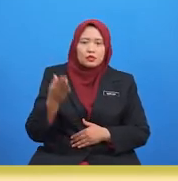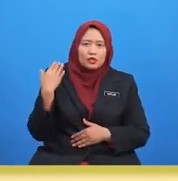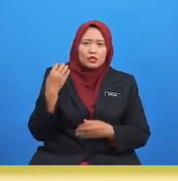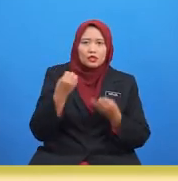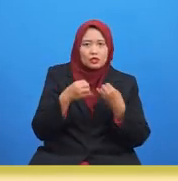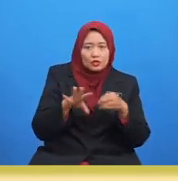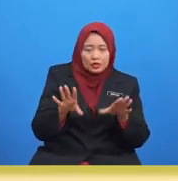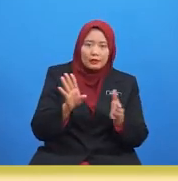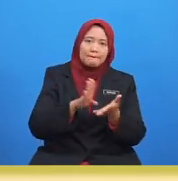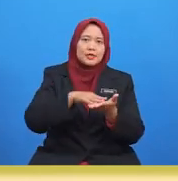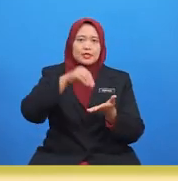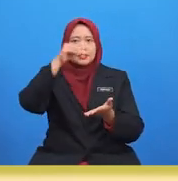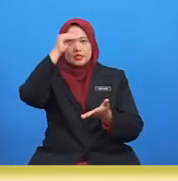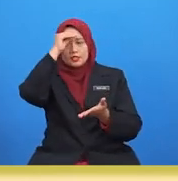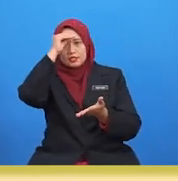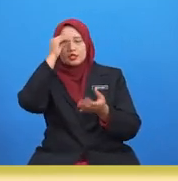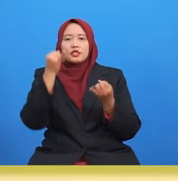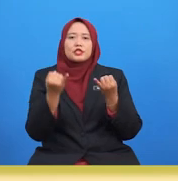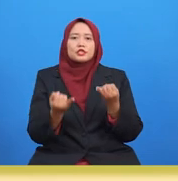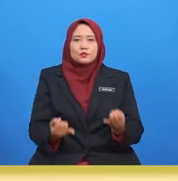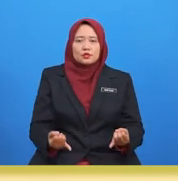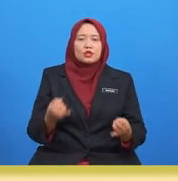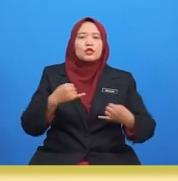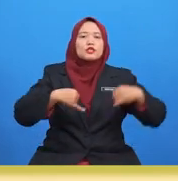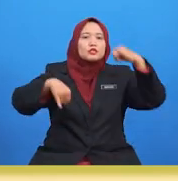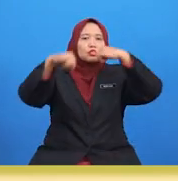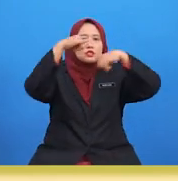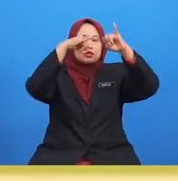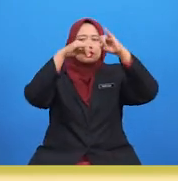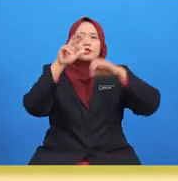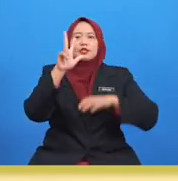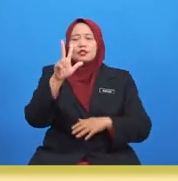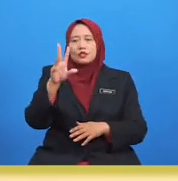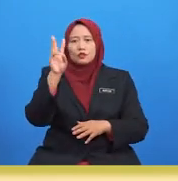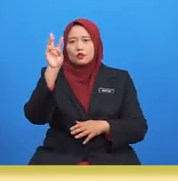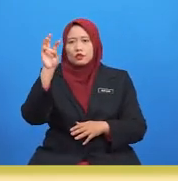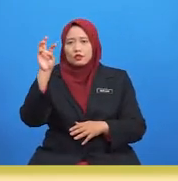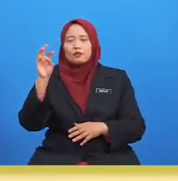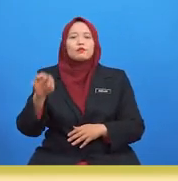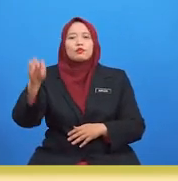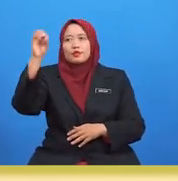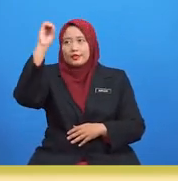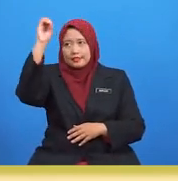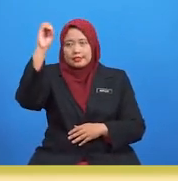Sementara tadi, kita telah pelajari isi padu yang dijana 360 darjah.